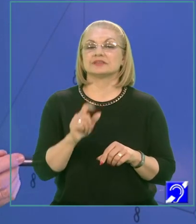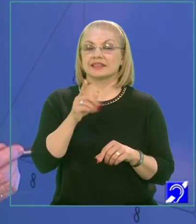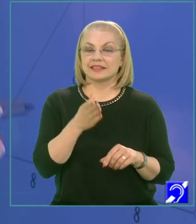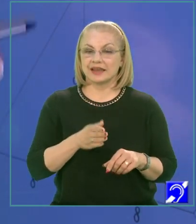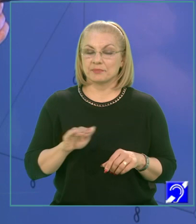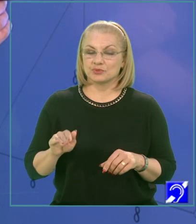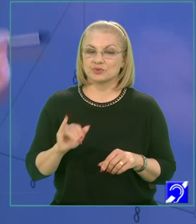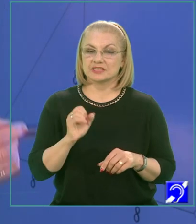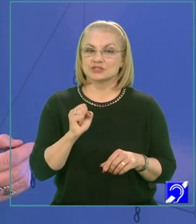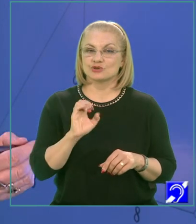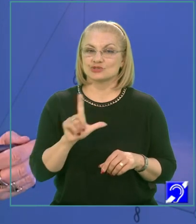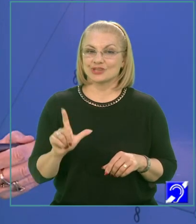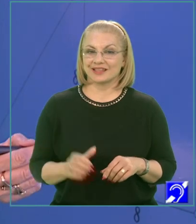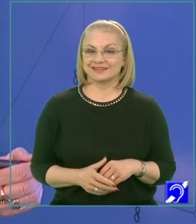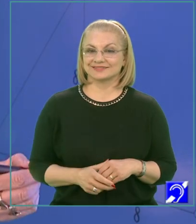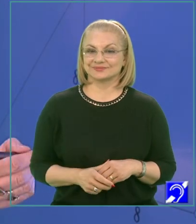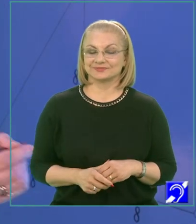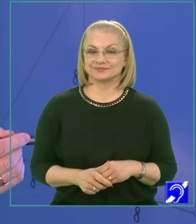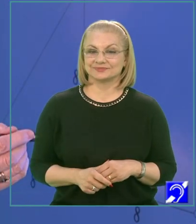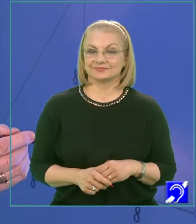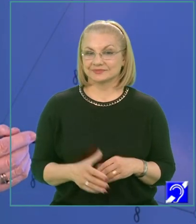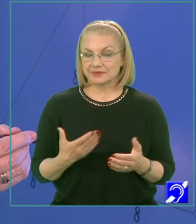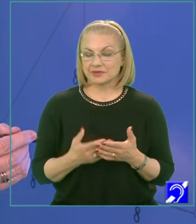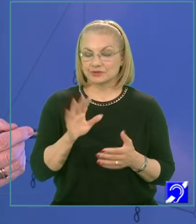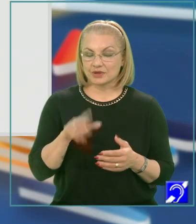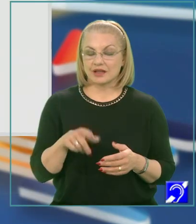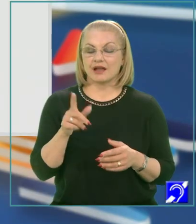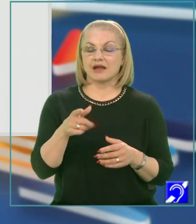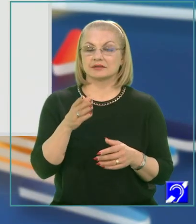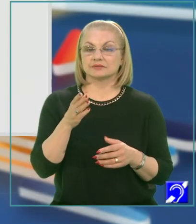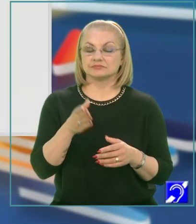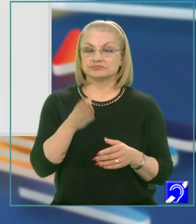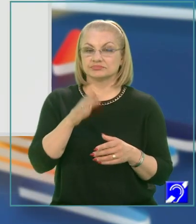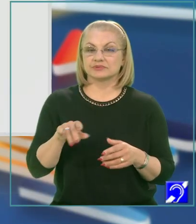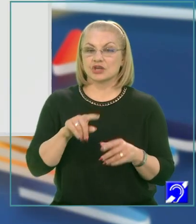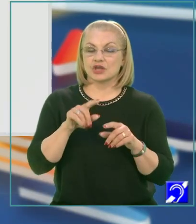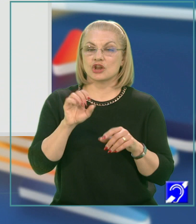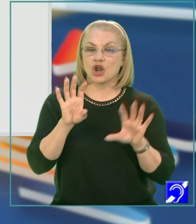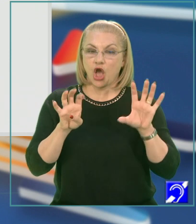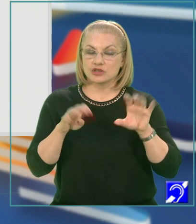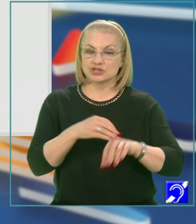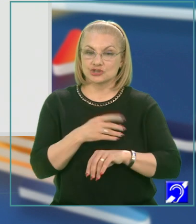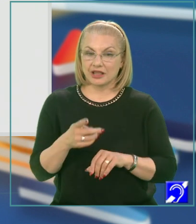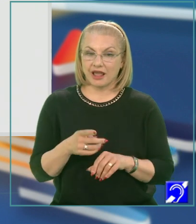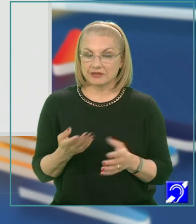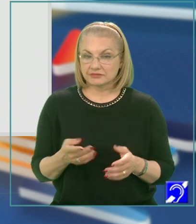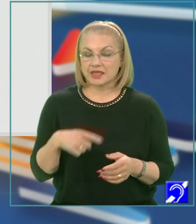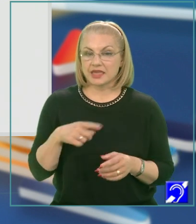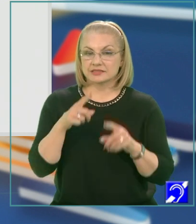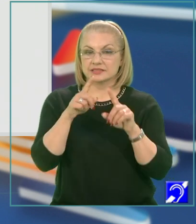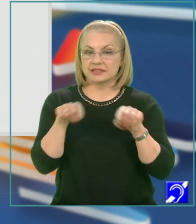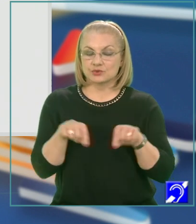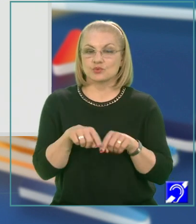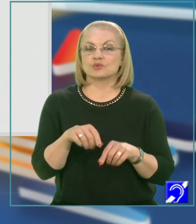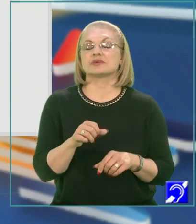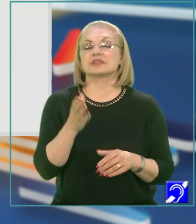isoscel. Da? Pătratul are un unghi de 90 de grade, suplementul 90 de grade. E un triunghi dreptunghic isoscel,